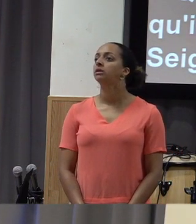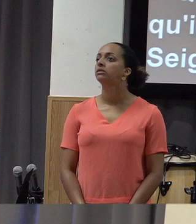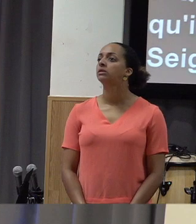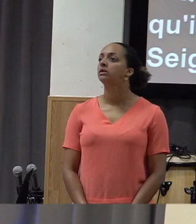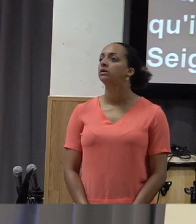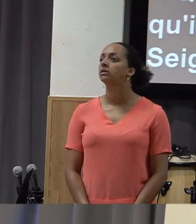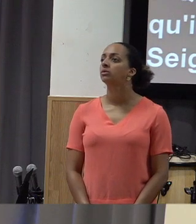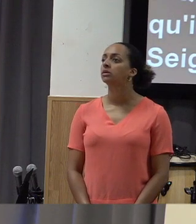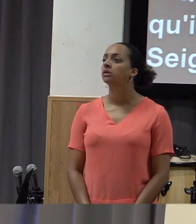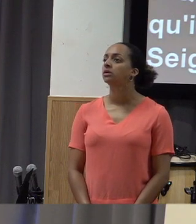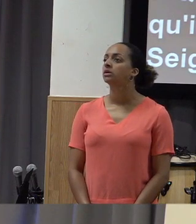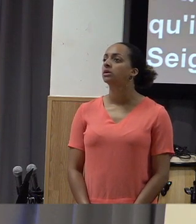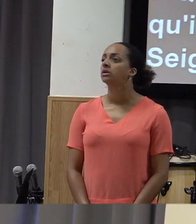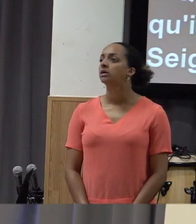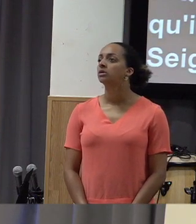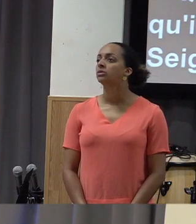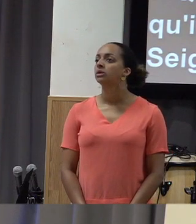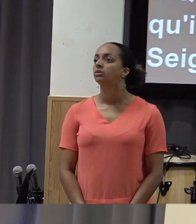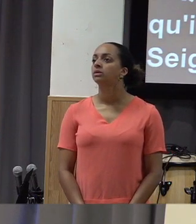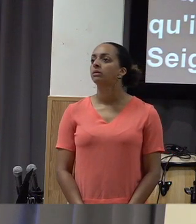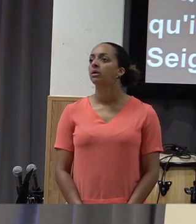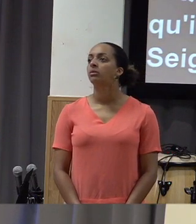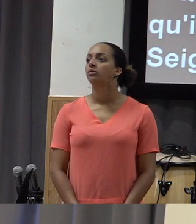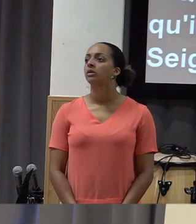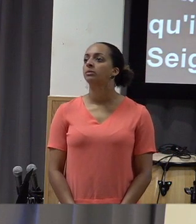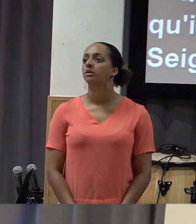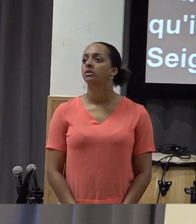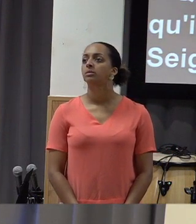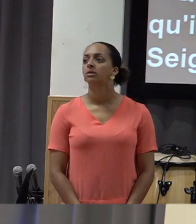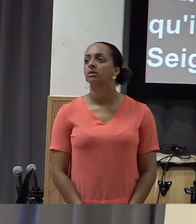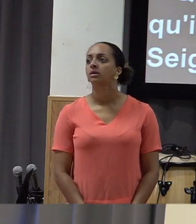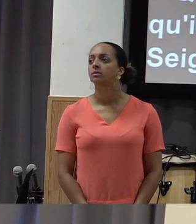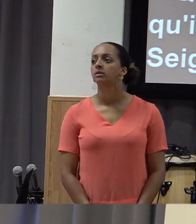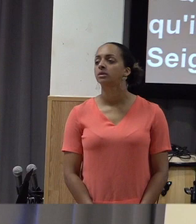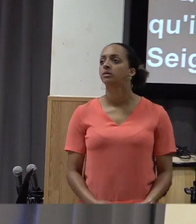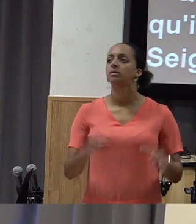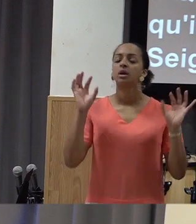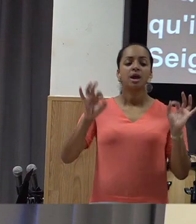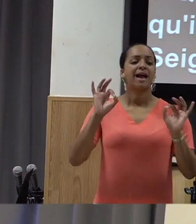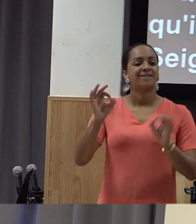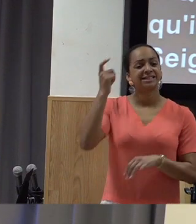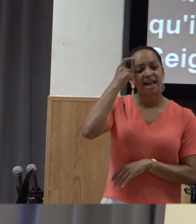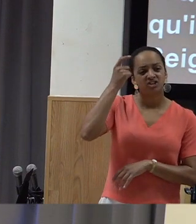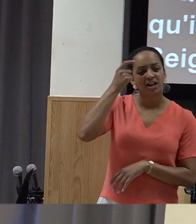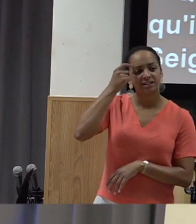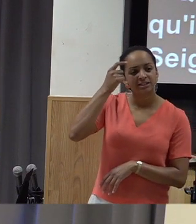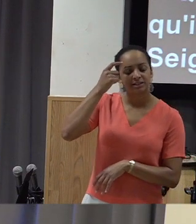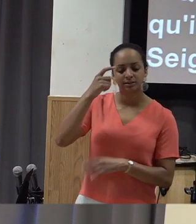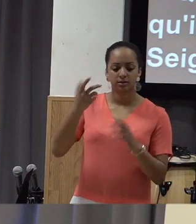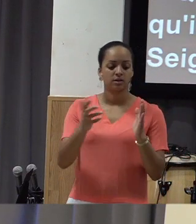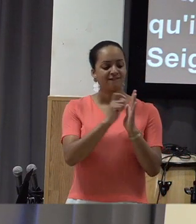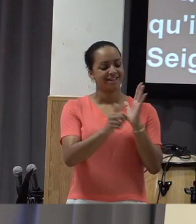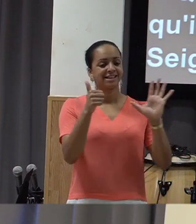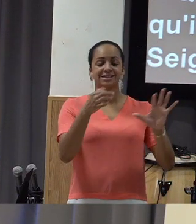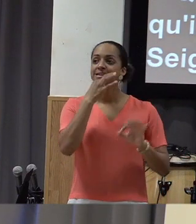Par rapport aux choses qu'on demande, notamment par rapport à la sagesse, nous le verrons après, mais au verset 6, il est dit mais